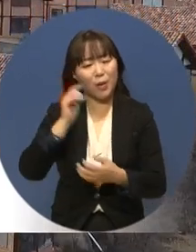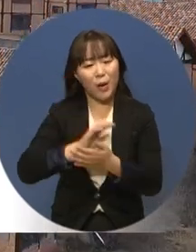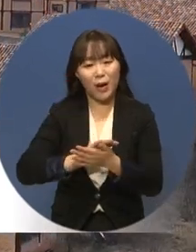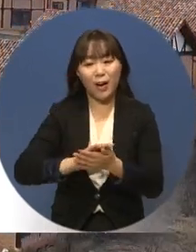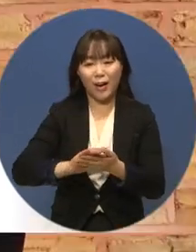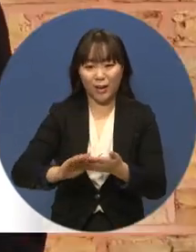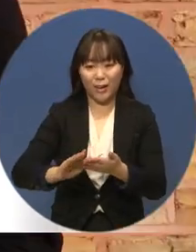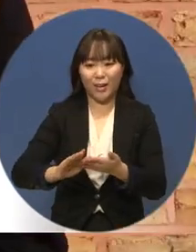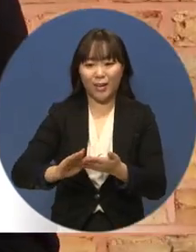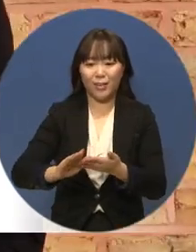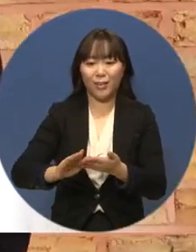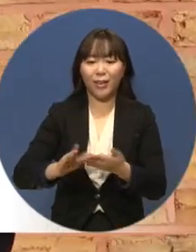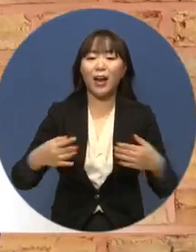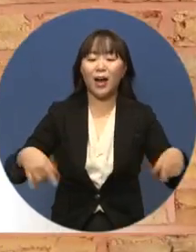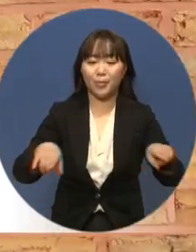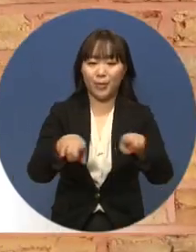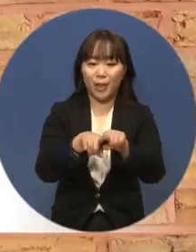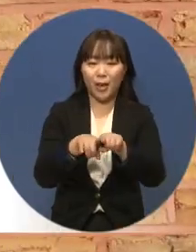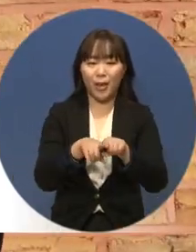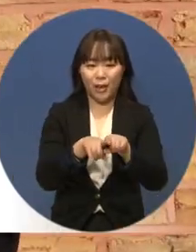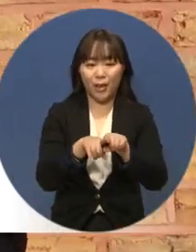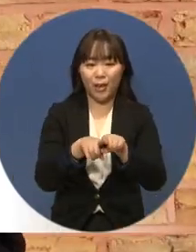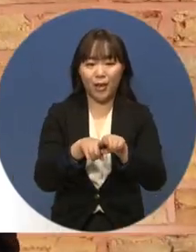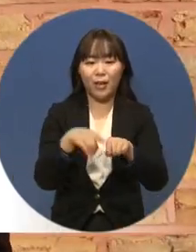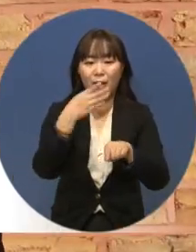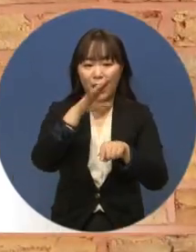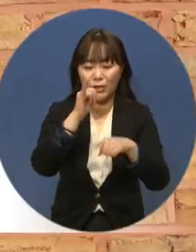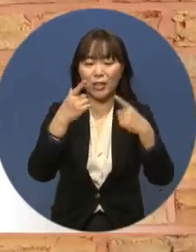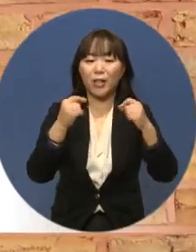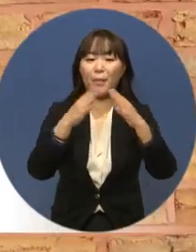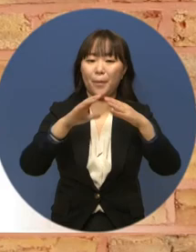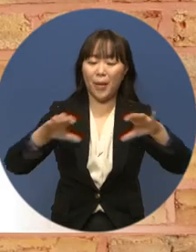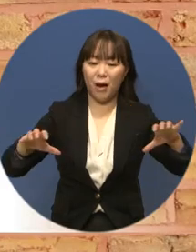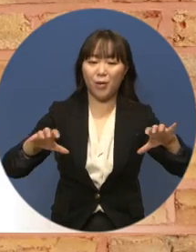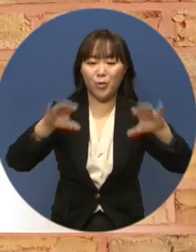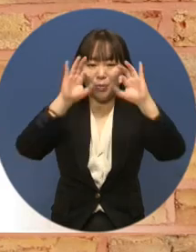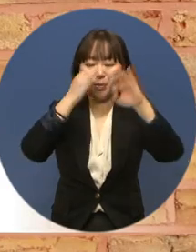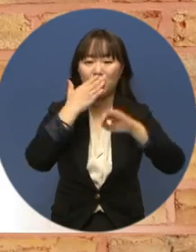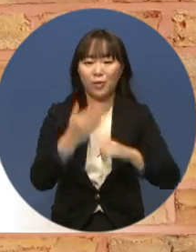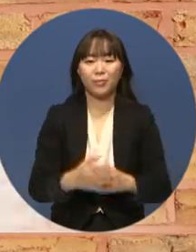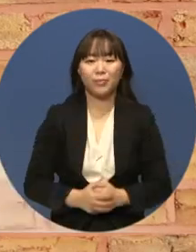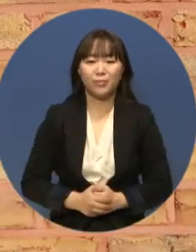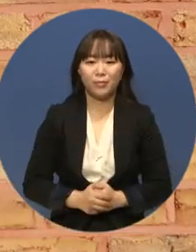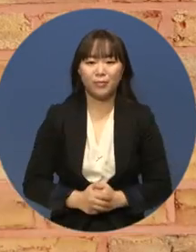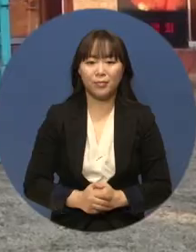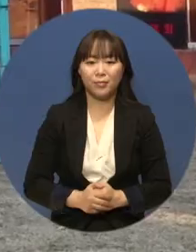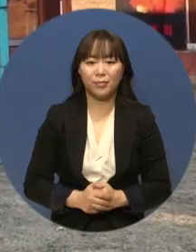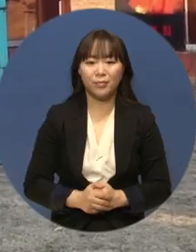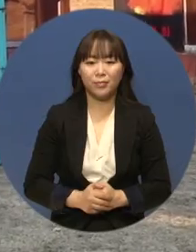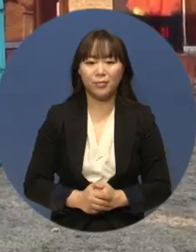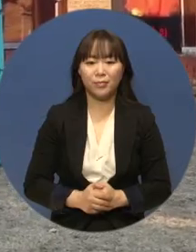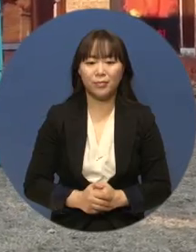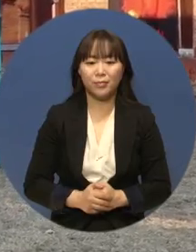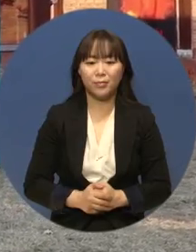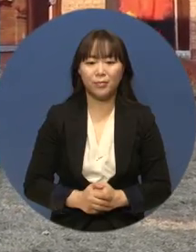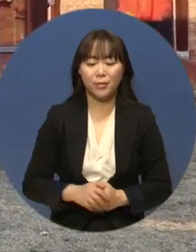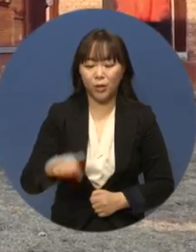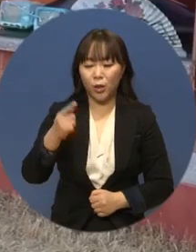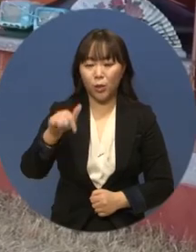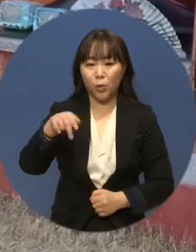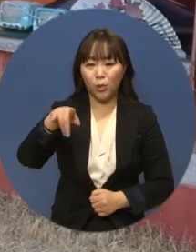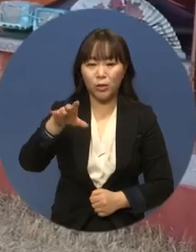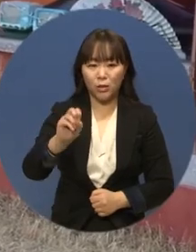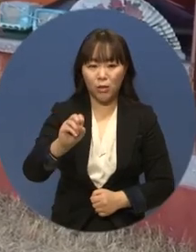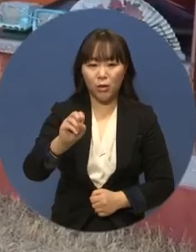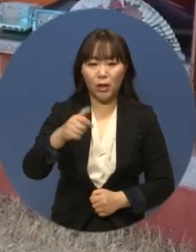어떤 평화를 함께 이렇게 추구할 수 있는 그런 마을이라고 볼 수 있습니다. 네. 곡성 강빛